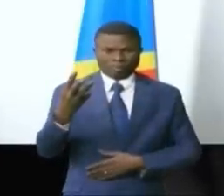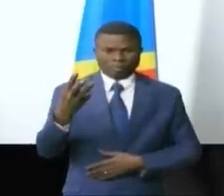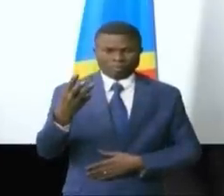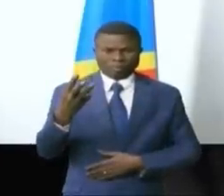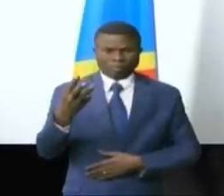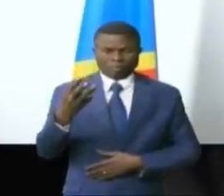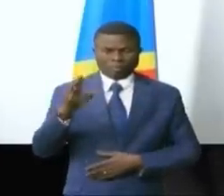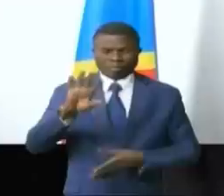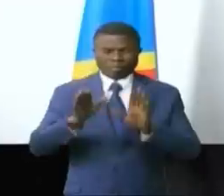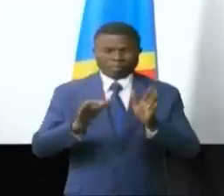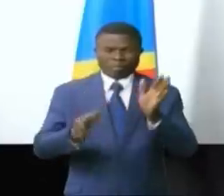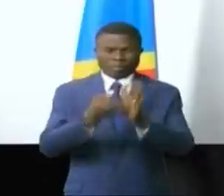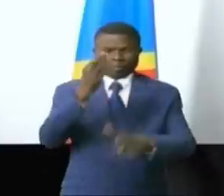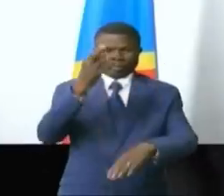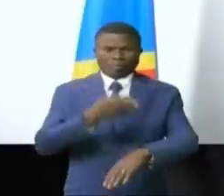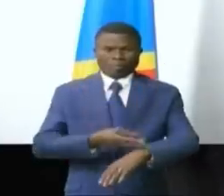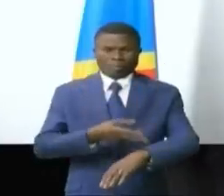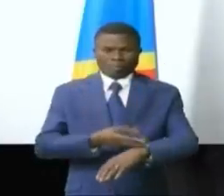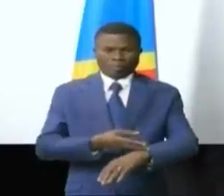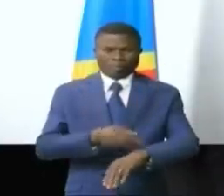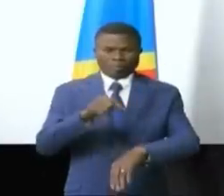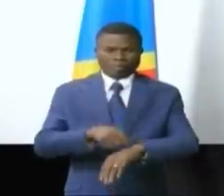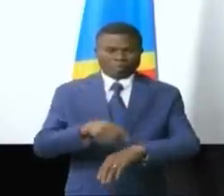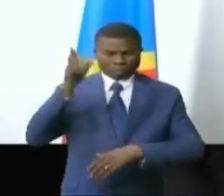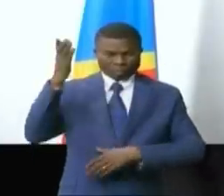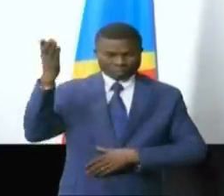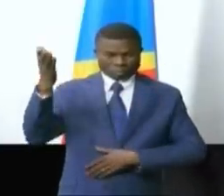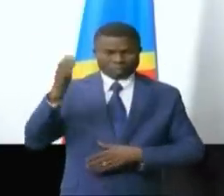aux environs de 13h, heure locale.